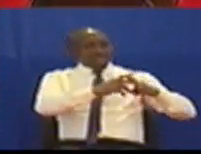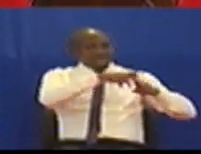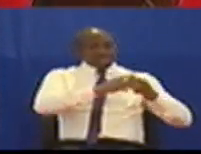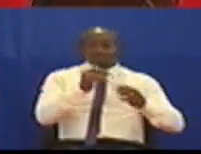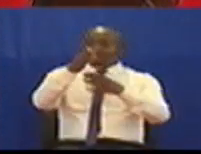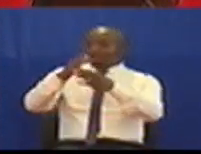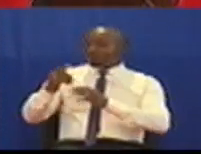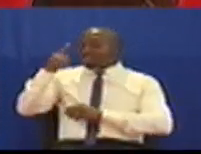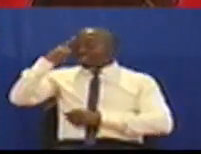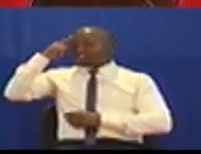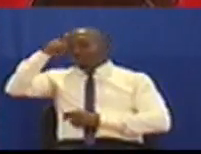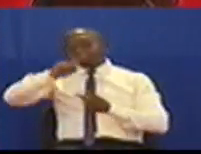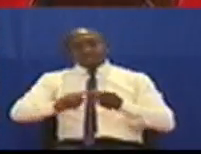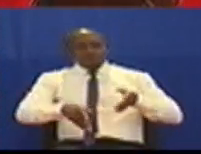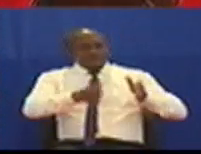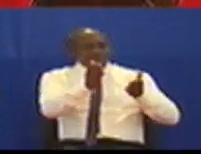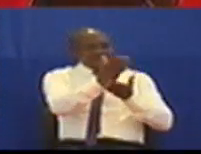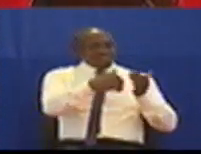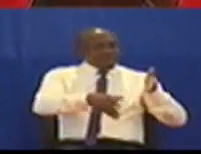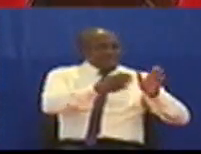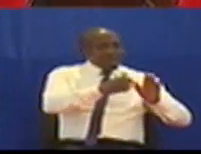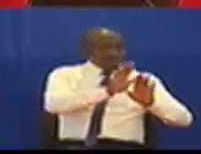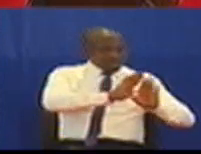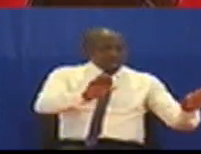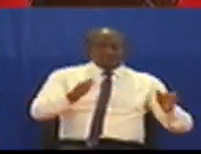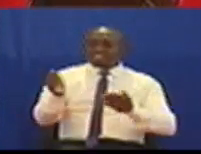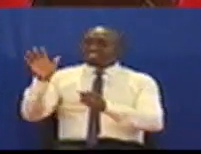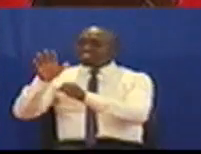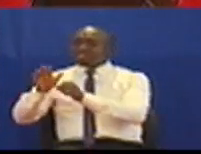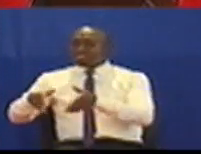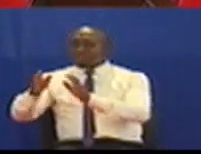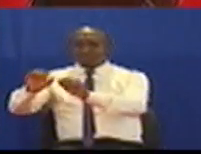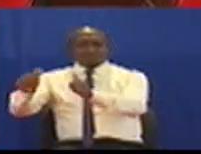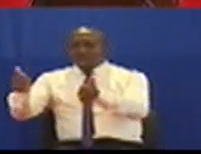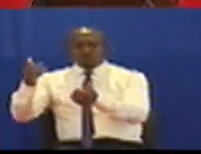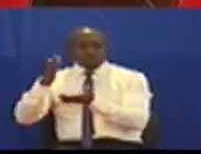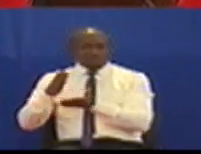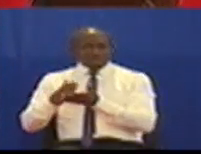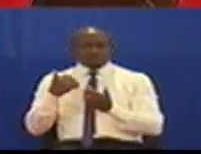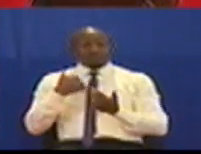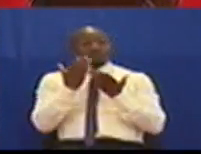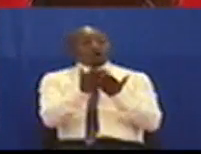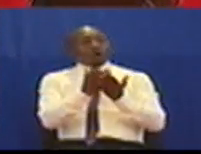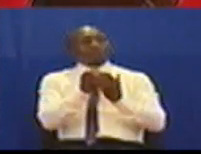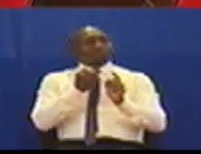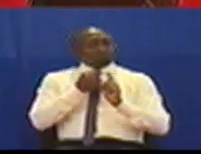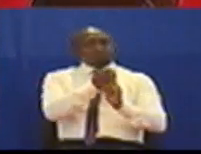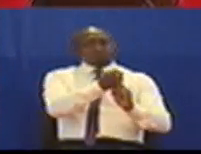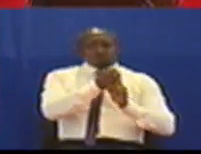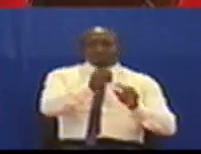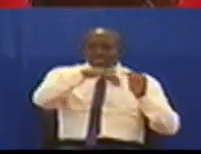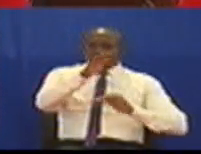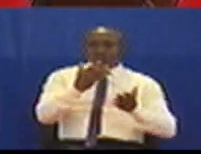Kichina? Barabara kadhaa zimejengwa, barabara nyingi bado hazijakamilika pale Mtwara mjini. Kwa tunaomba msukumo wako, kwa sababu ni mtu